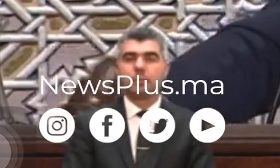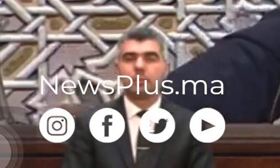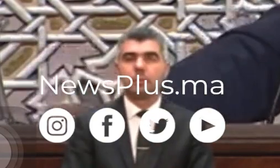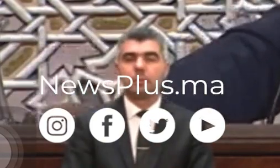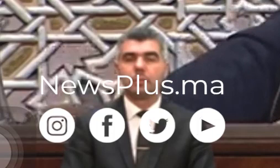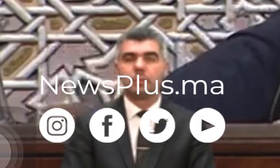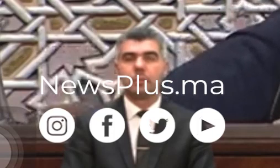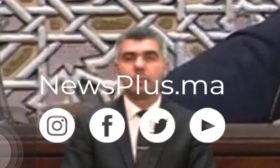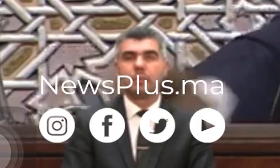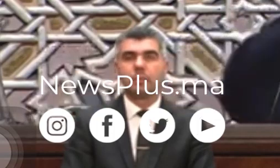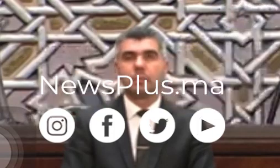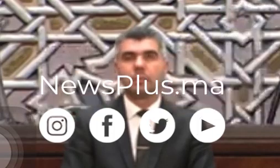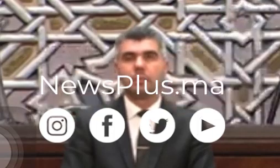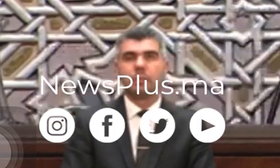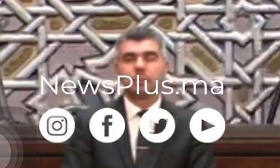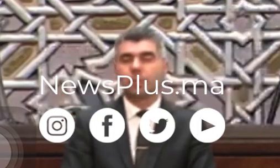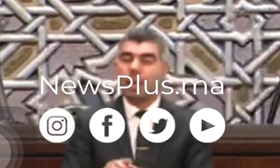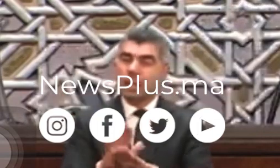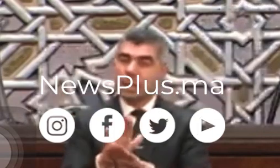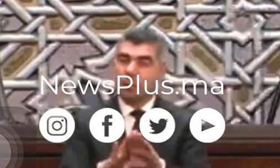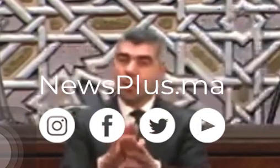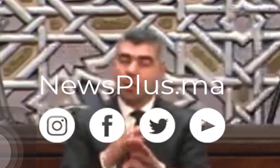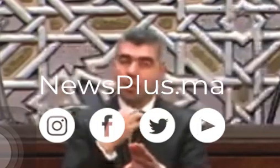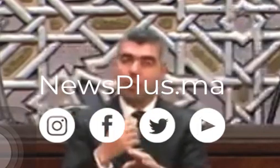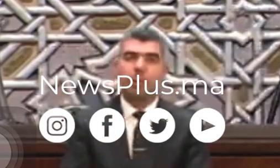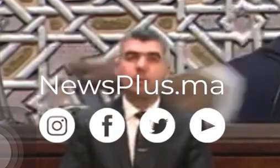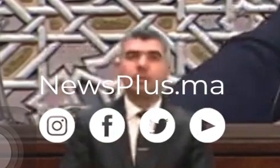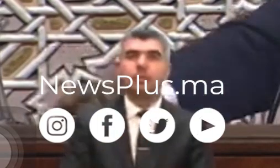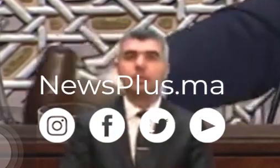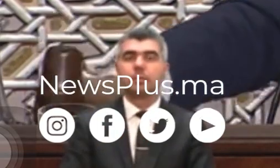رجاء الا سمحتوا، الا سمحتوا رجاء